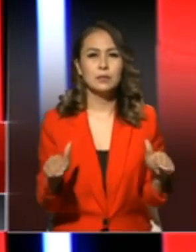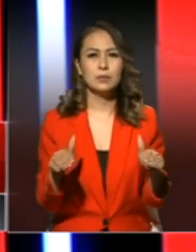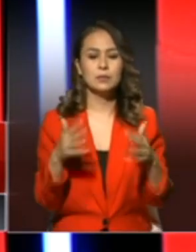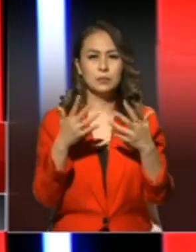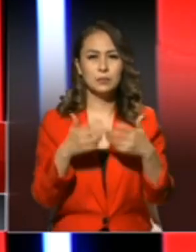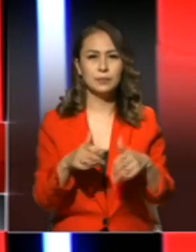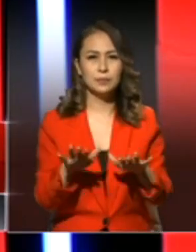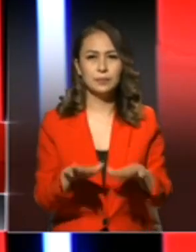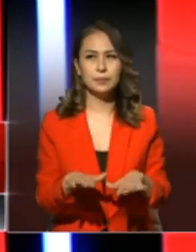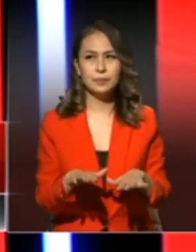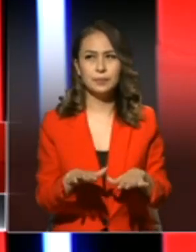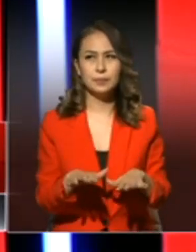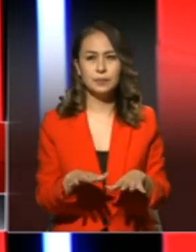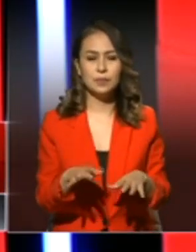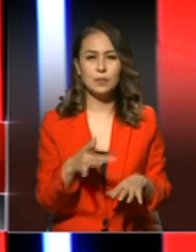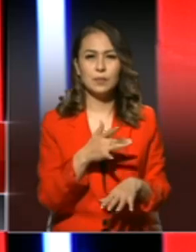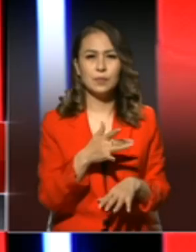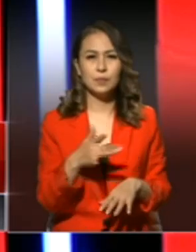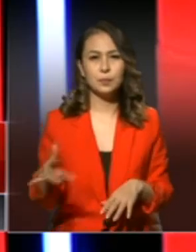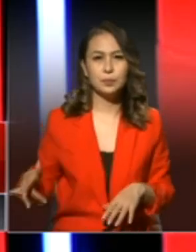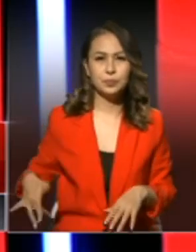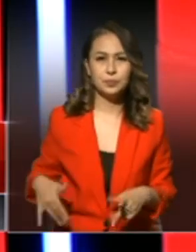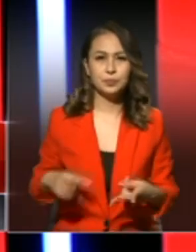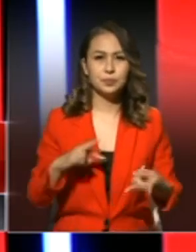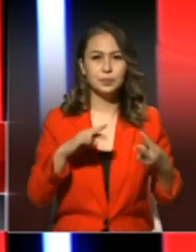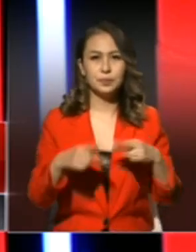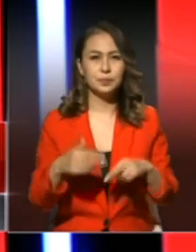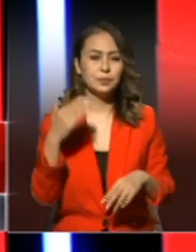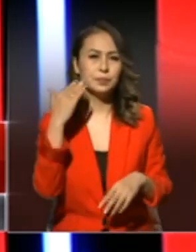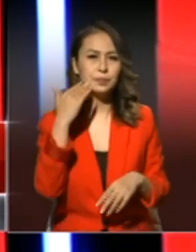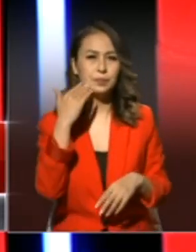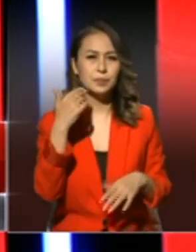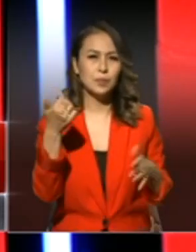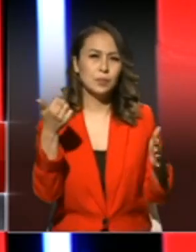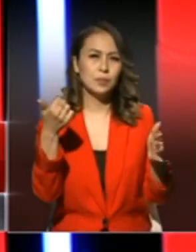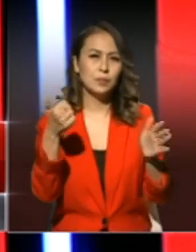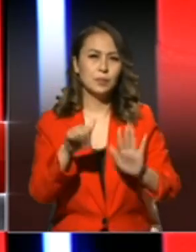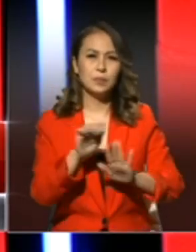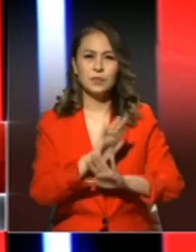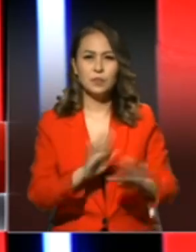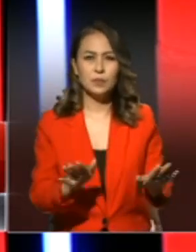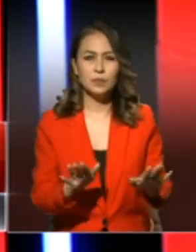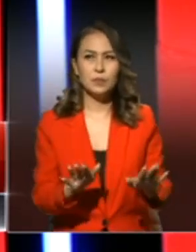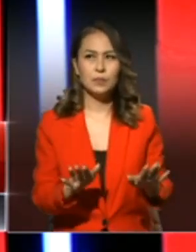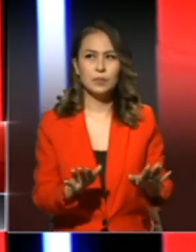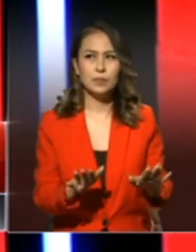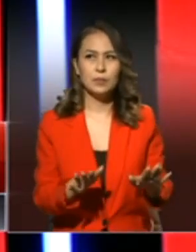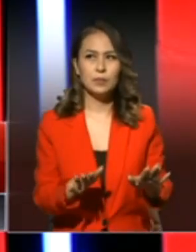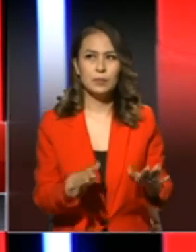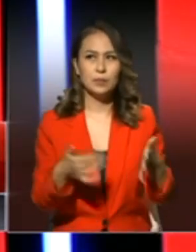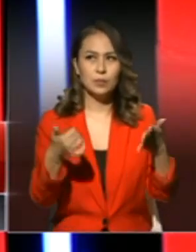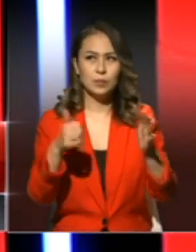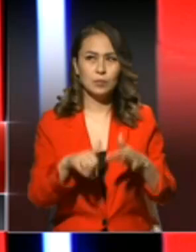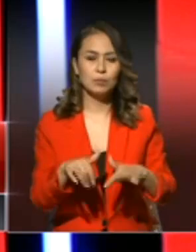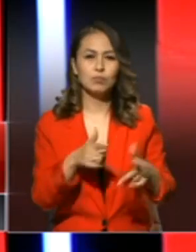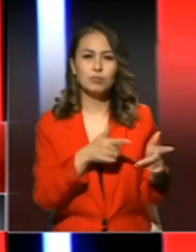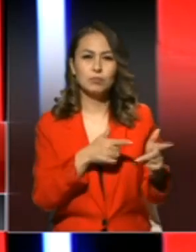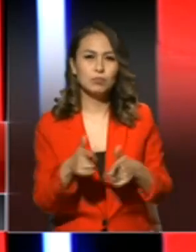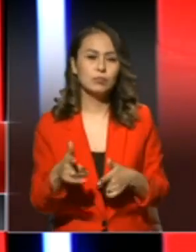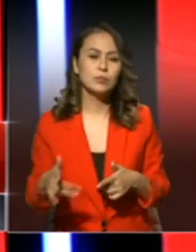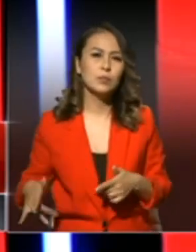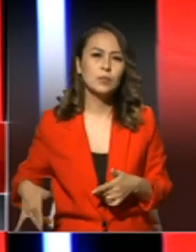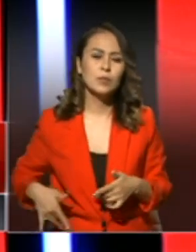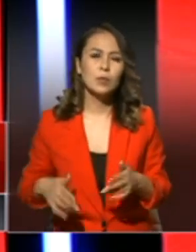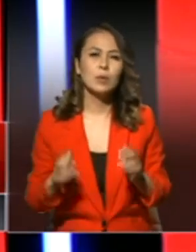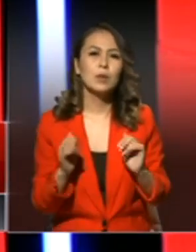жерде жаңағы бүйрегін алмастырғысы келген адамдар ары кетсе жарты жыл күтеді. Жарты жыл күтеді, жарты жылдан кейін сіздің бүйрегіңіз дайын болады. Бұл